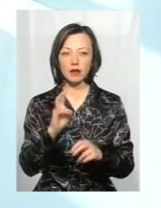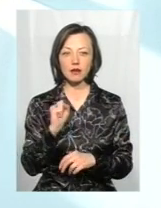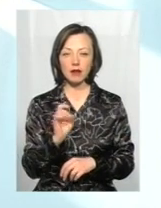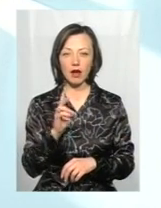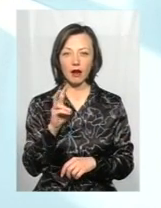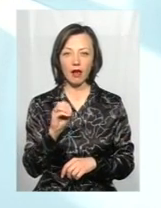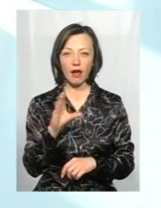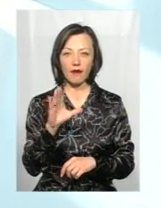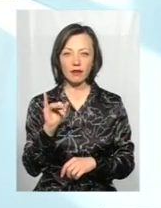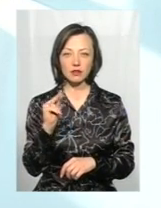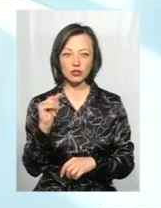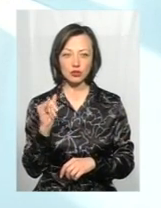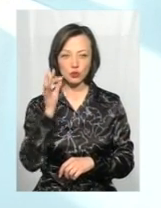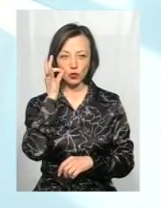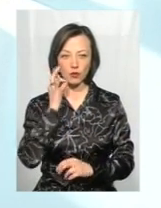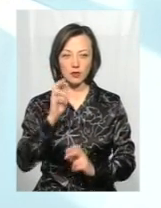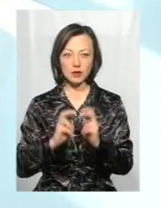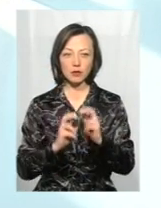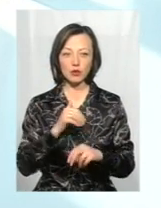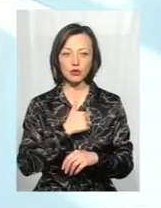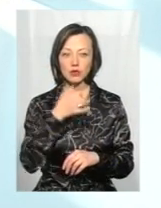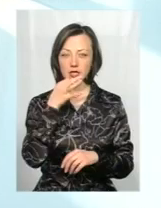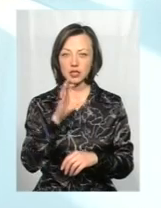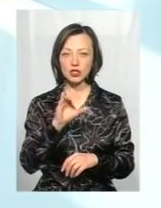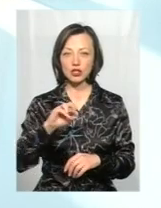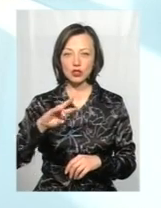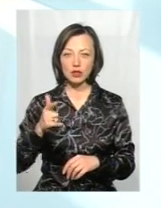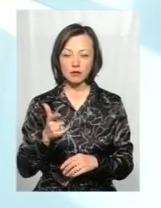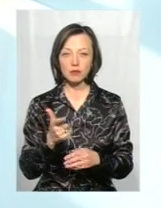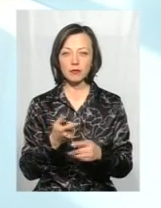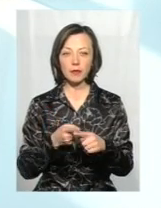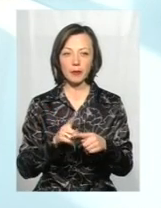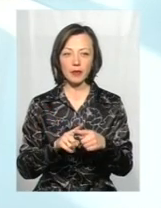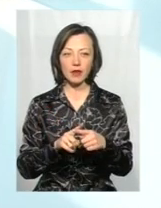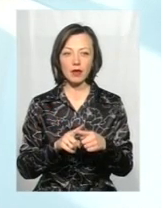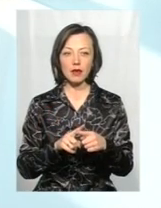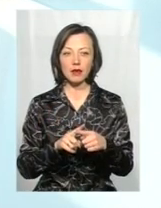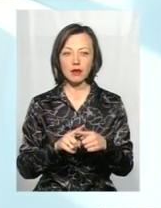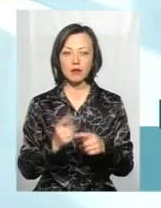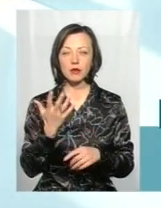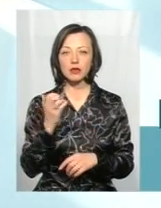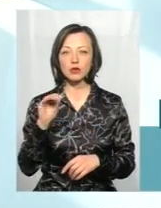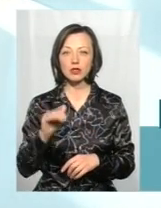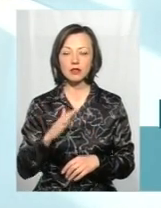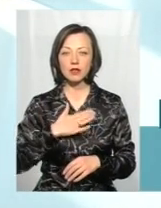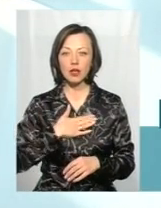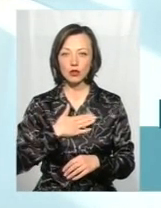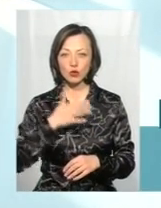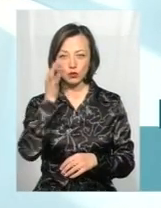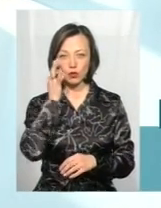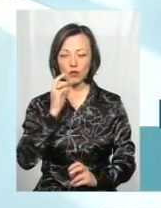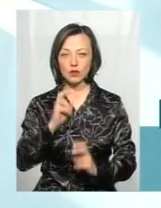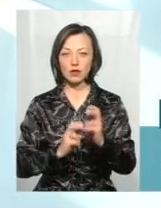завод. До прикладу, хочу сказати, що за січень місяць поступили в них ПДФО тільки 500 тисяч від нашого Неркевицького цукрового заводу. Це дуже